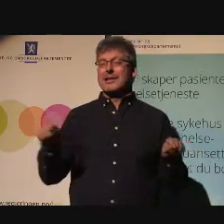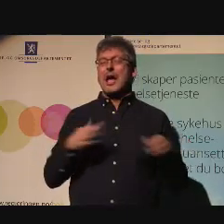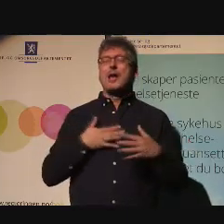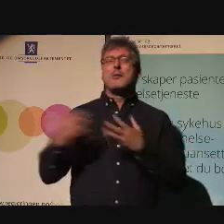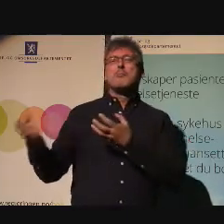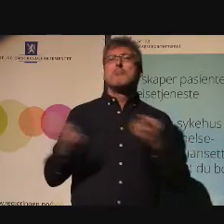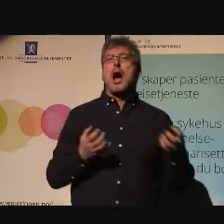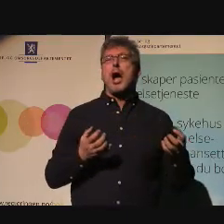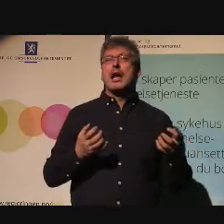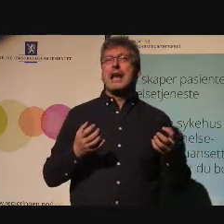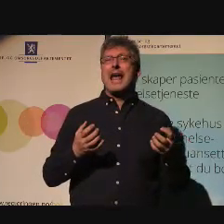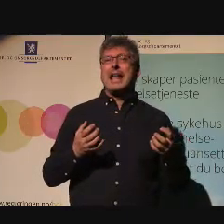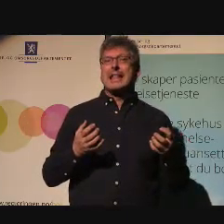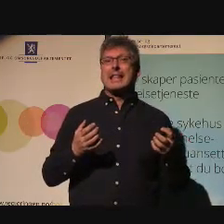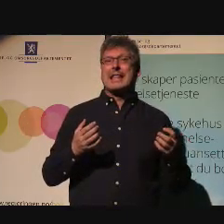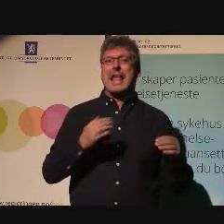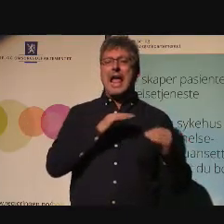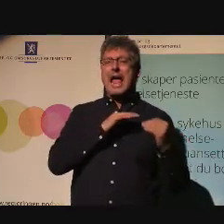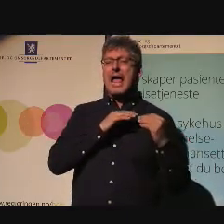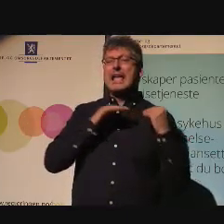manglende gjensidig respekt.